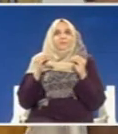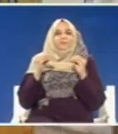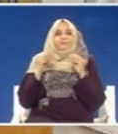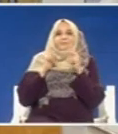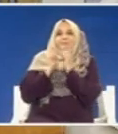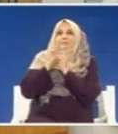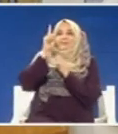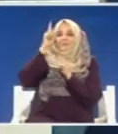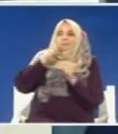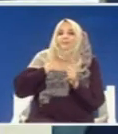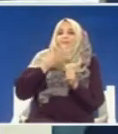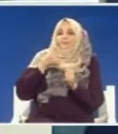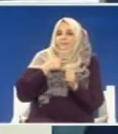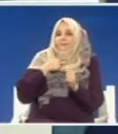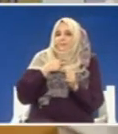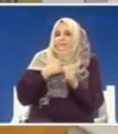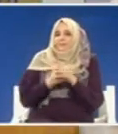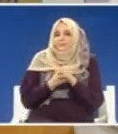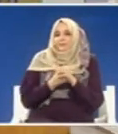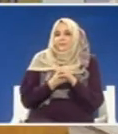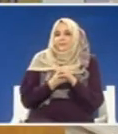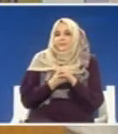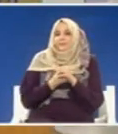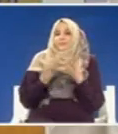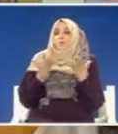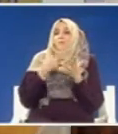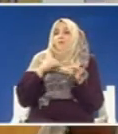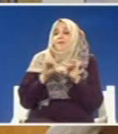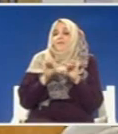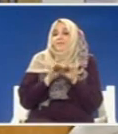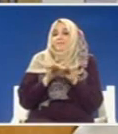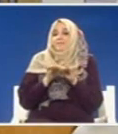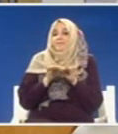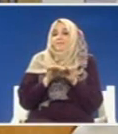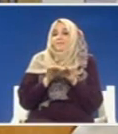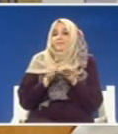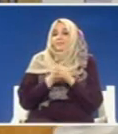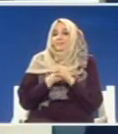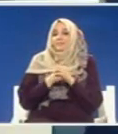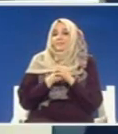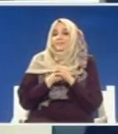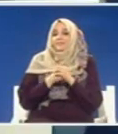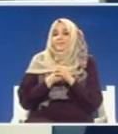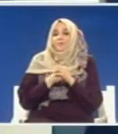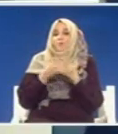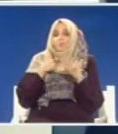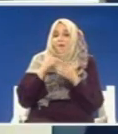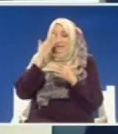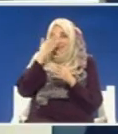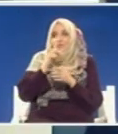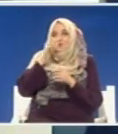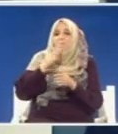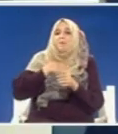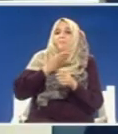أنه يحبني، إذن ما الذي يجب علي أن أفعله؟ أيوة ممتاز. وقد تعرفت إلى حب الله